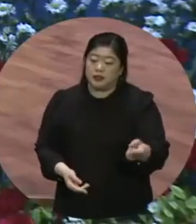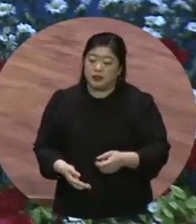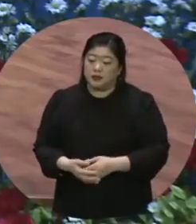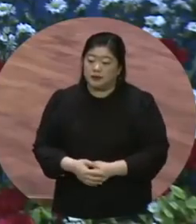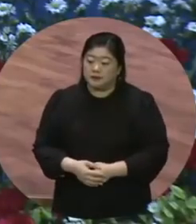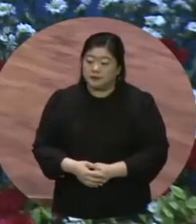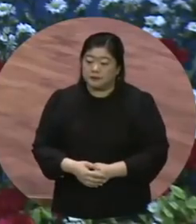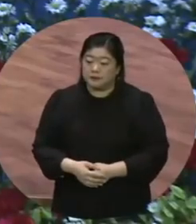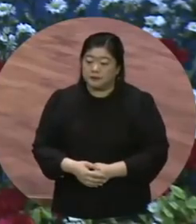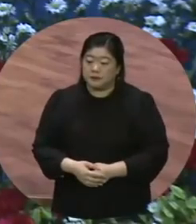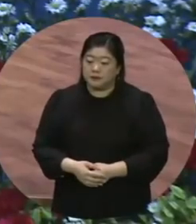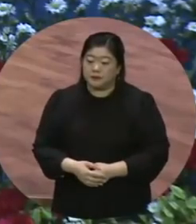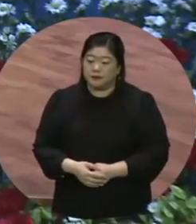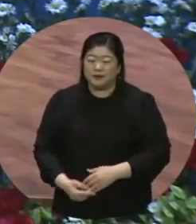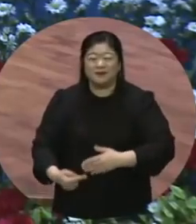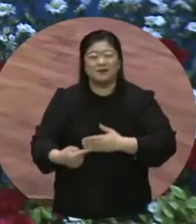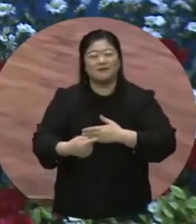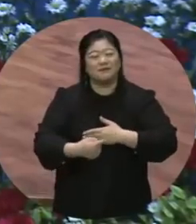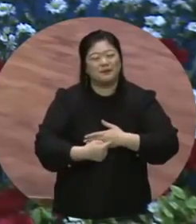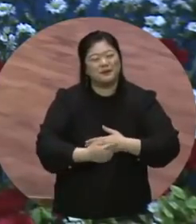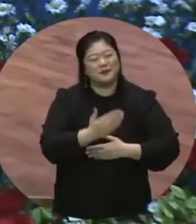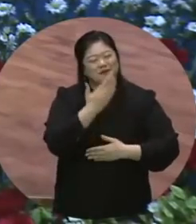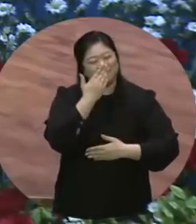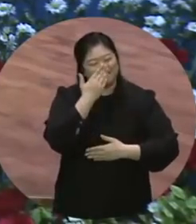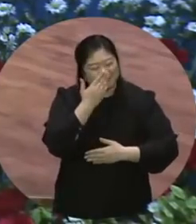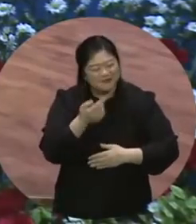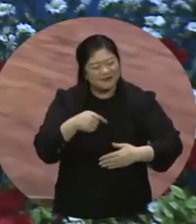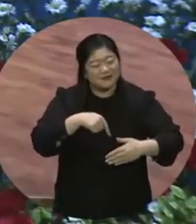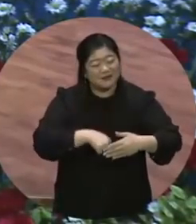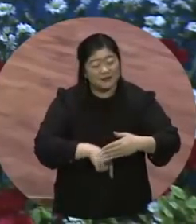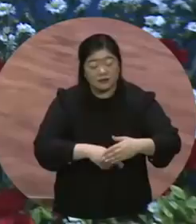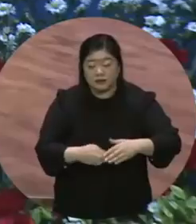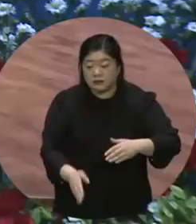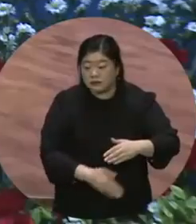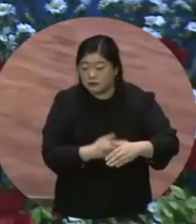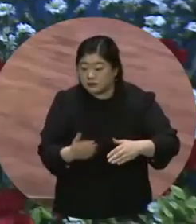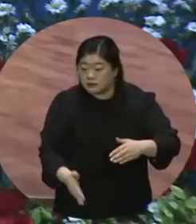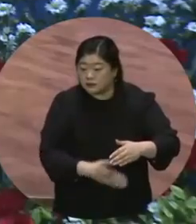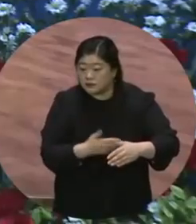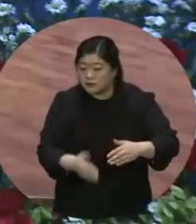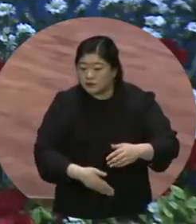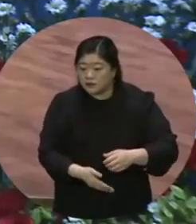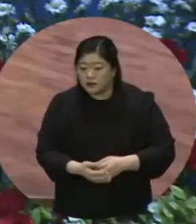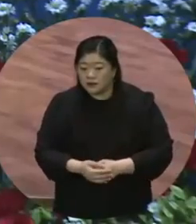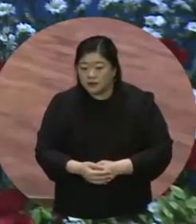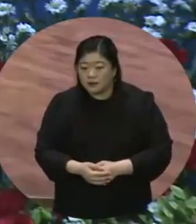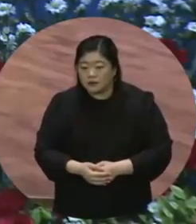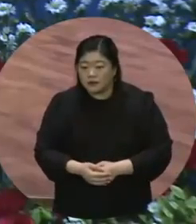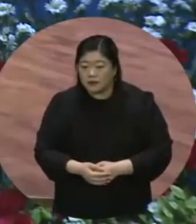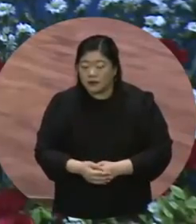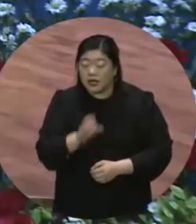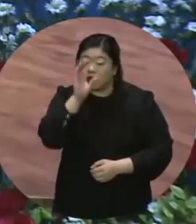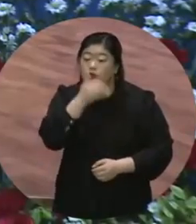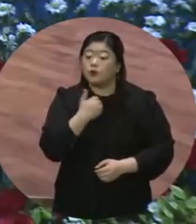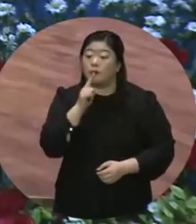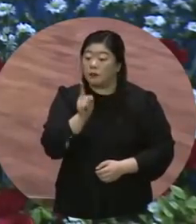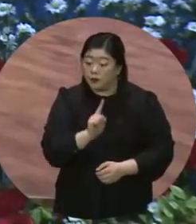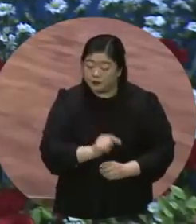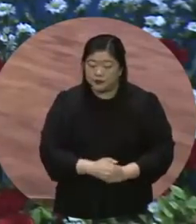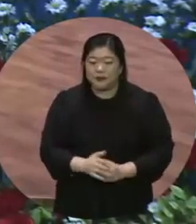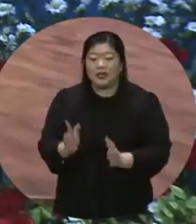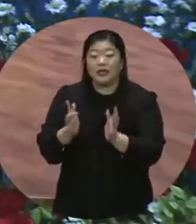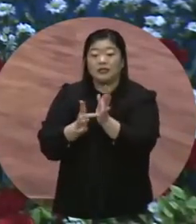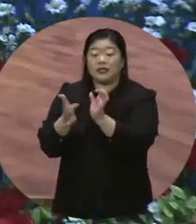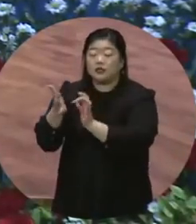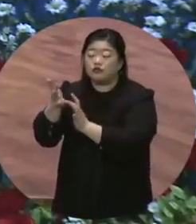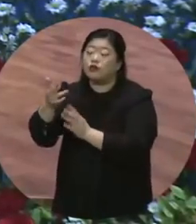틀렸어요. 완전 속이고 있습니다. 자, 천주교는 뭐라고 말하냐? 예수 없이도